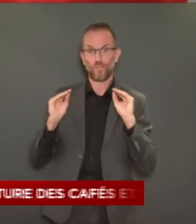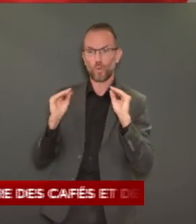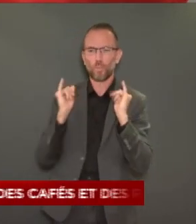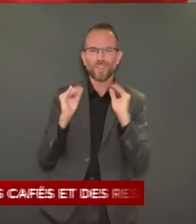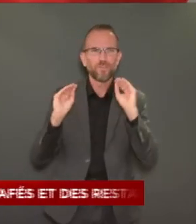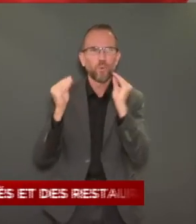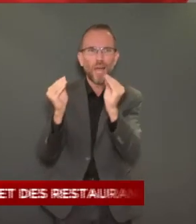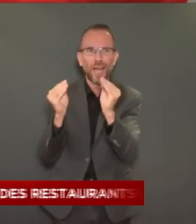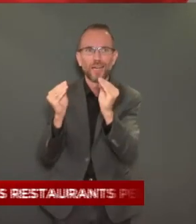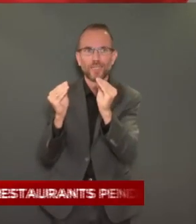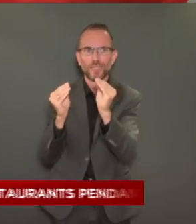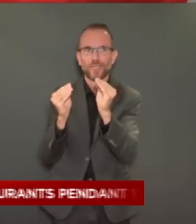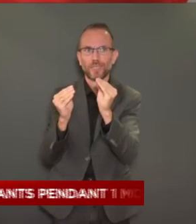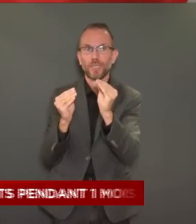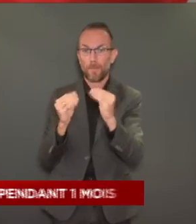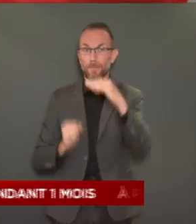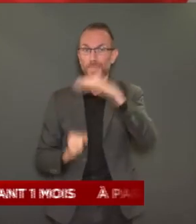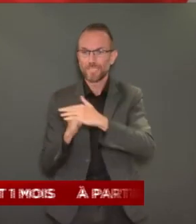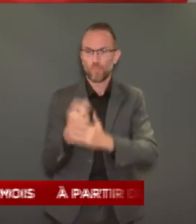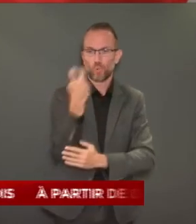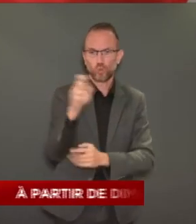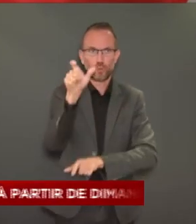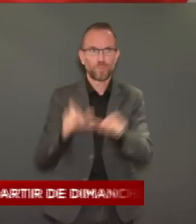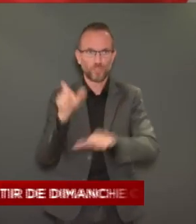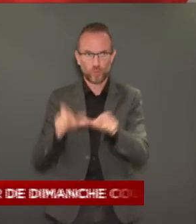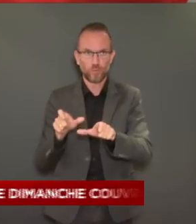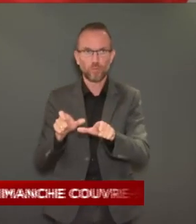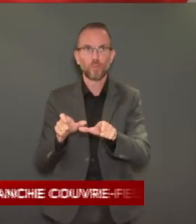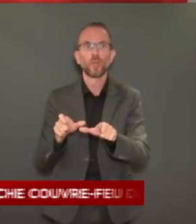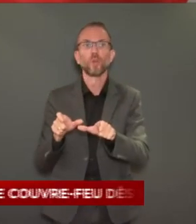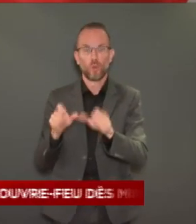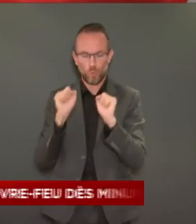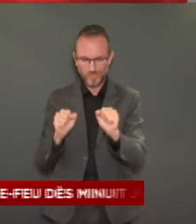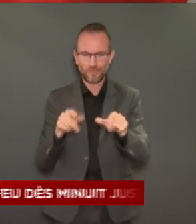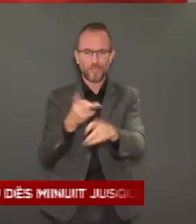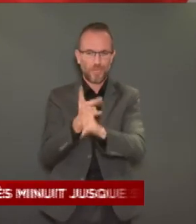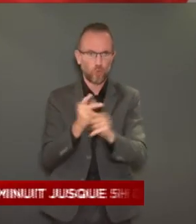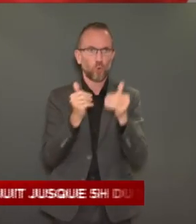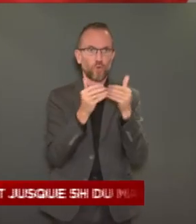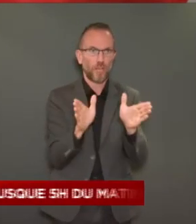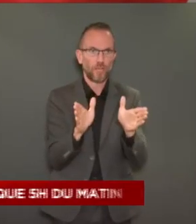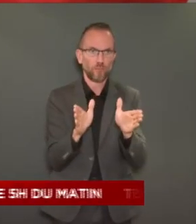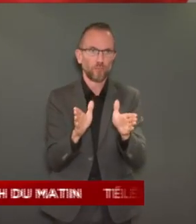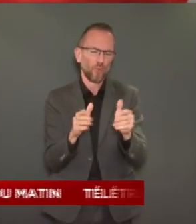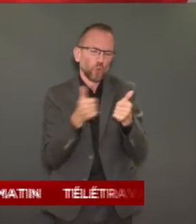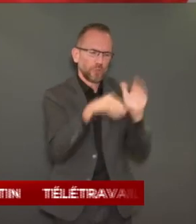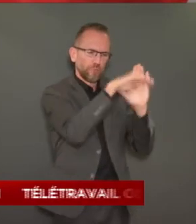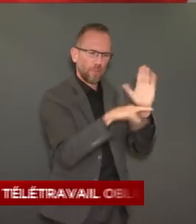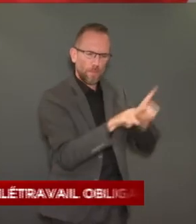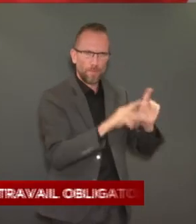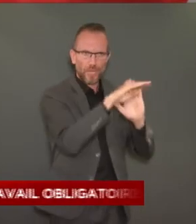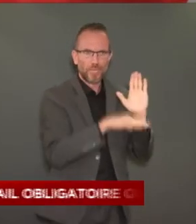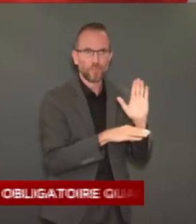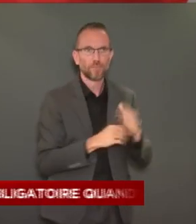personnes, resteront ouverts conformément aux règles existantes. Par contre, les marchés aux puces,